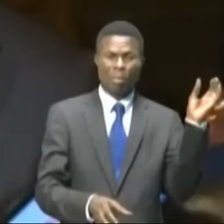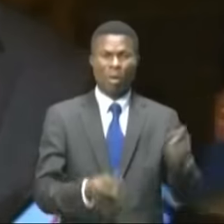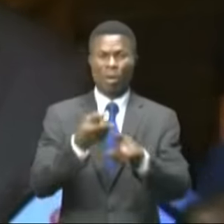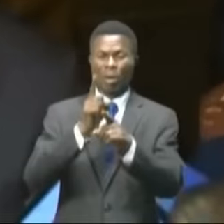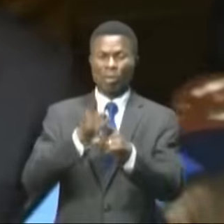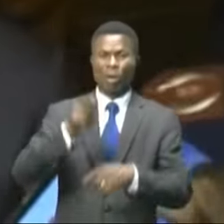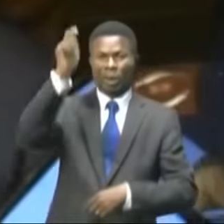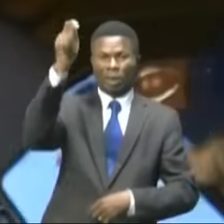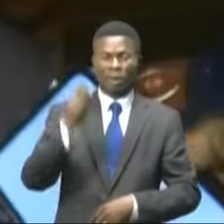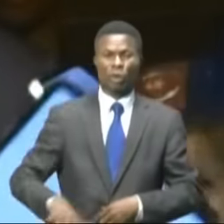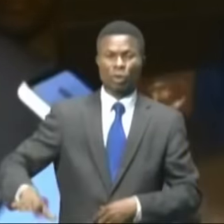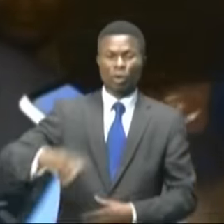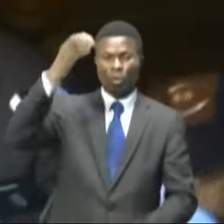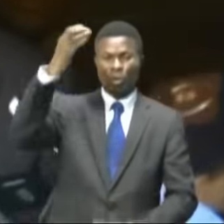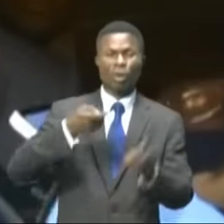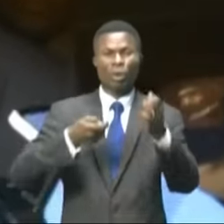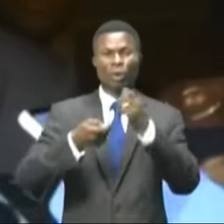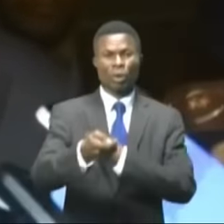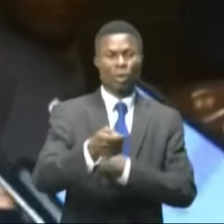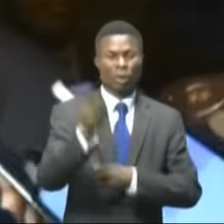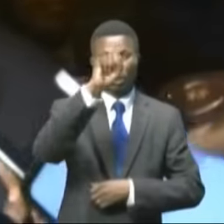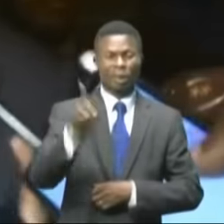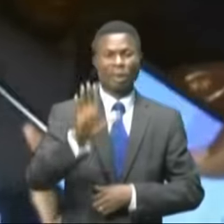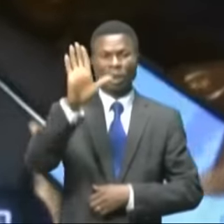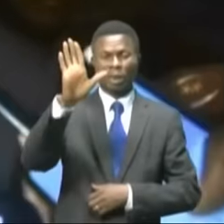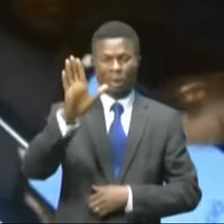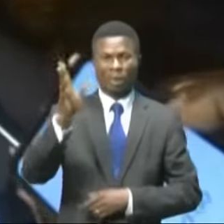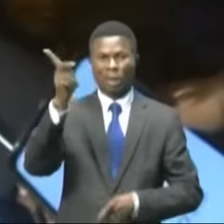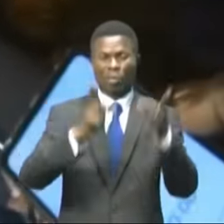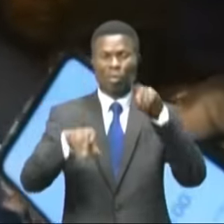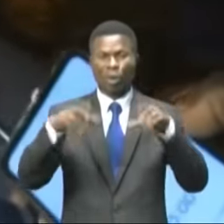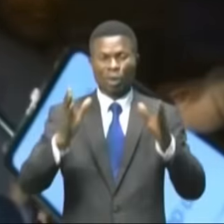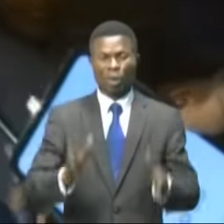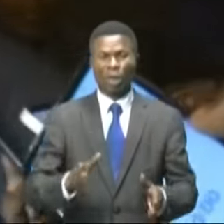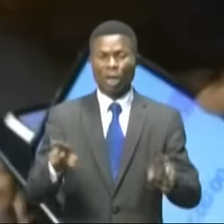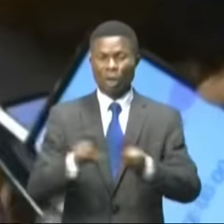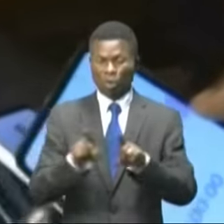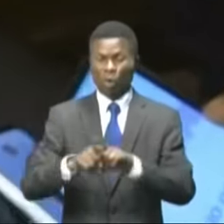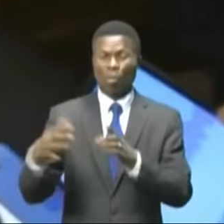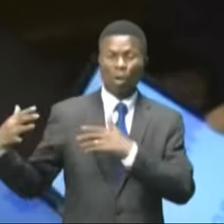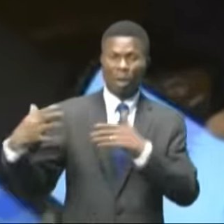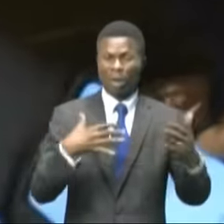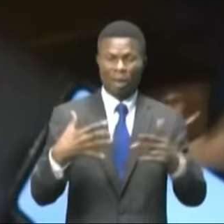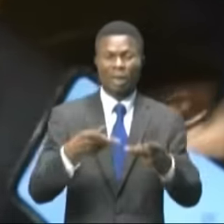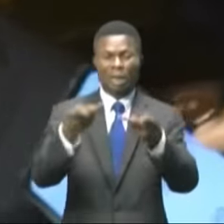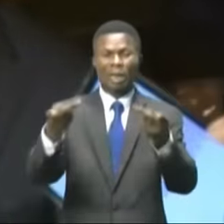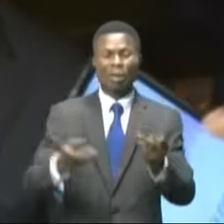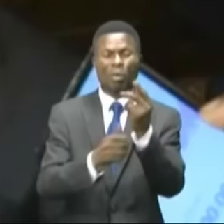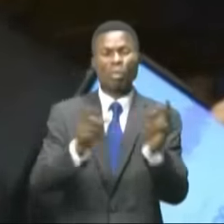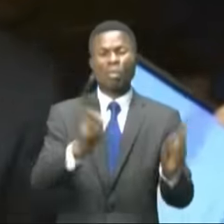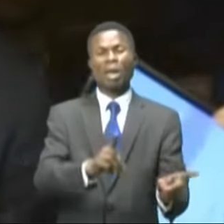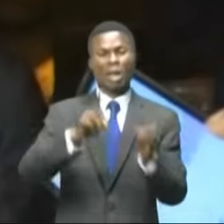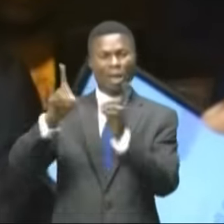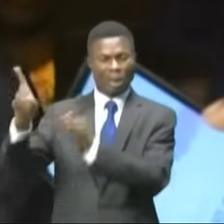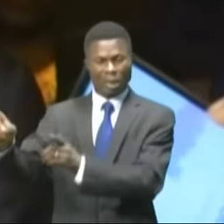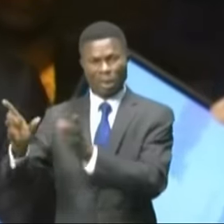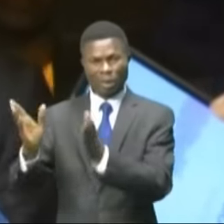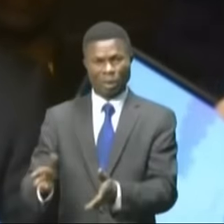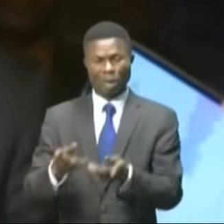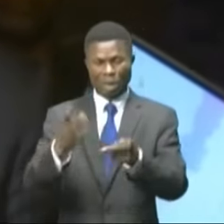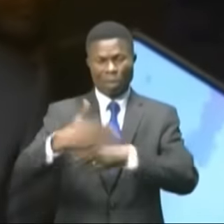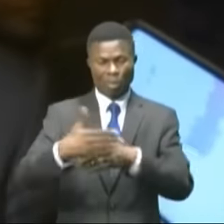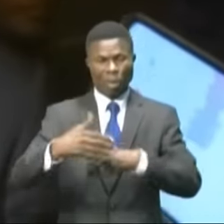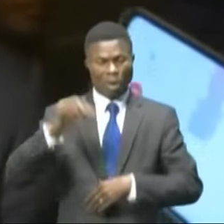l'armée rwandaise et qui ont tué 35 de nos compatriotes. C'est un crime de guerre parce qu'ils étaient dans un camp des déplacés. À côté du